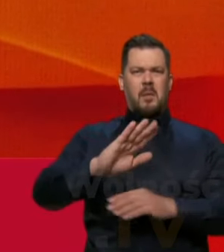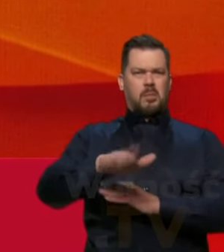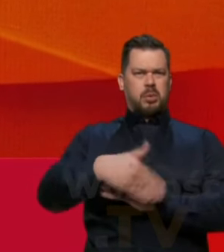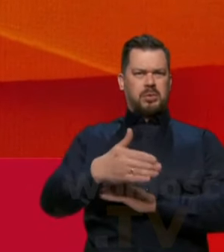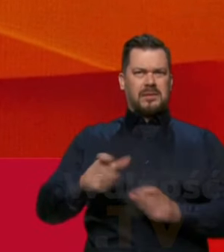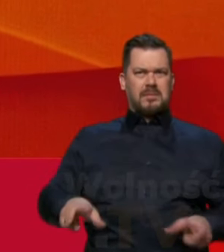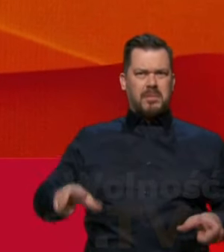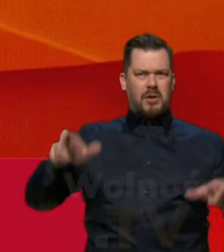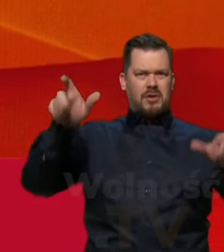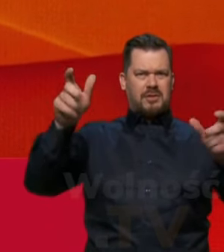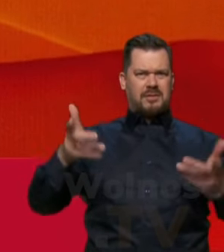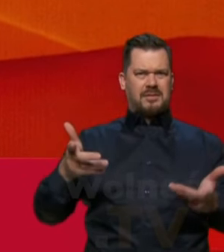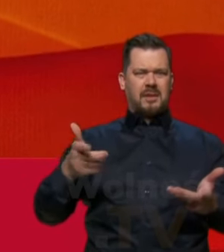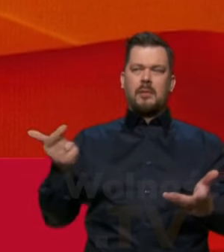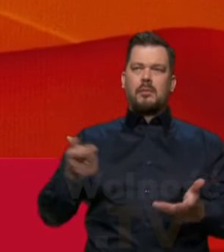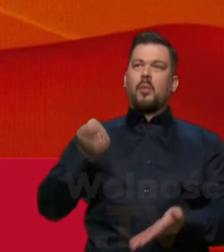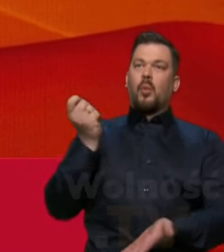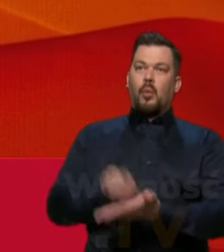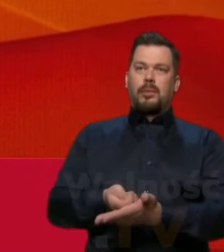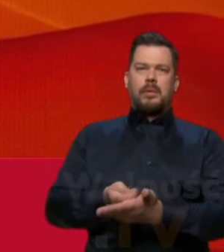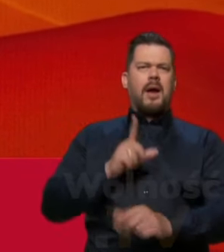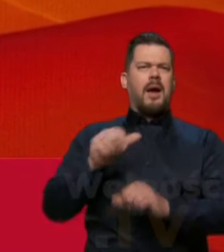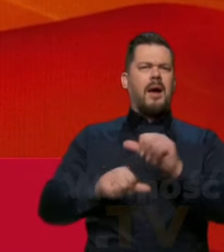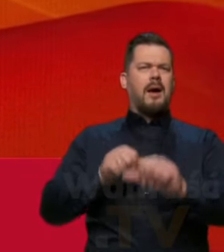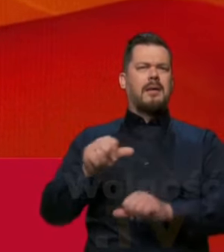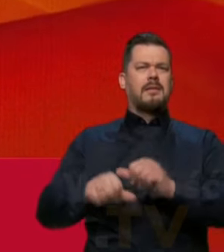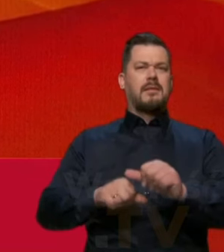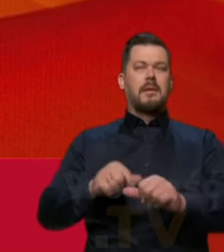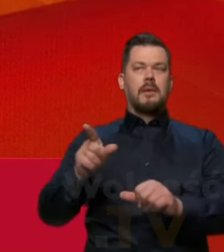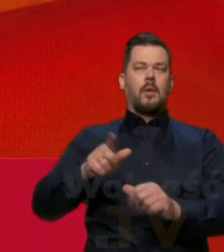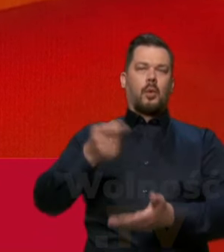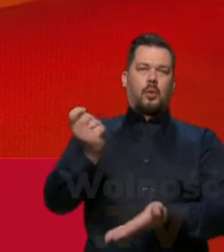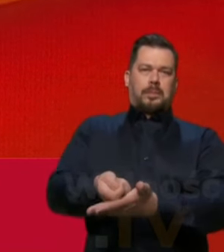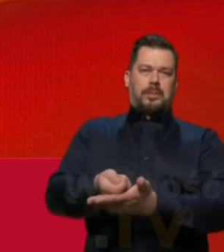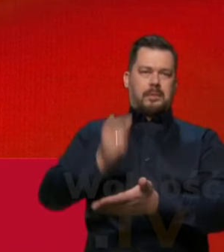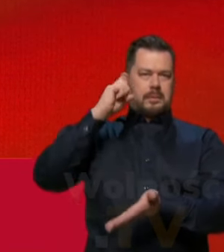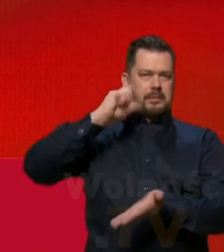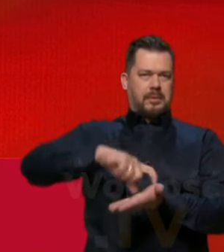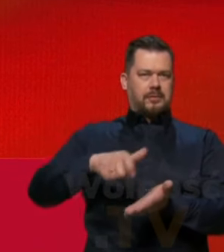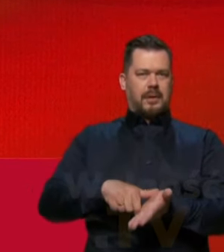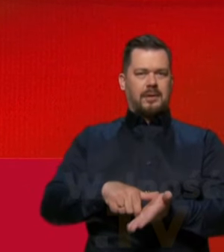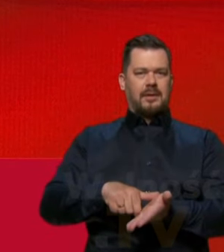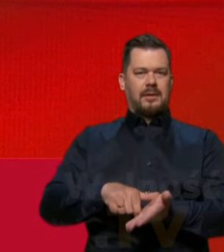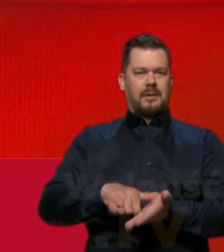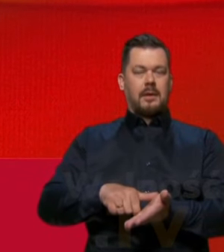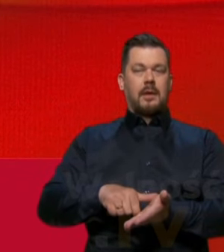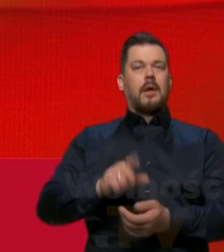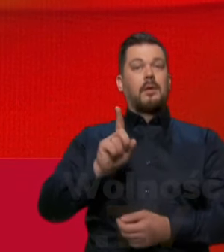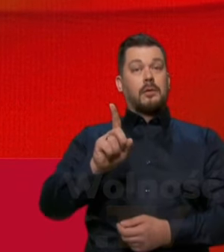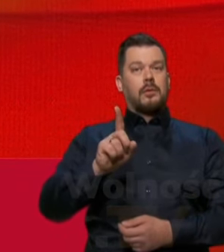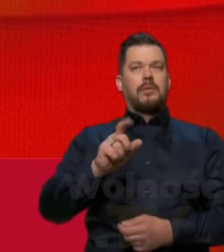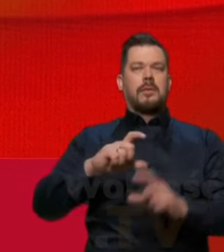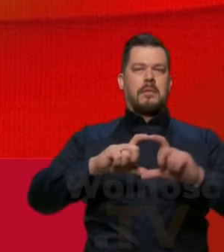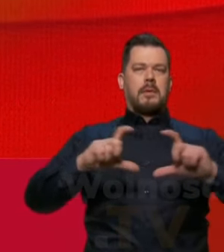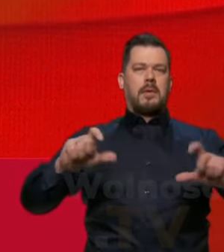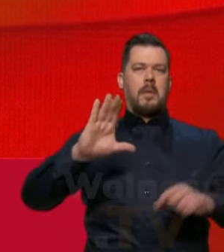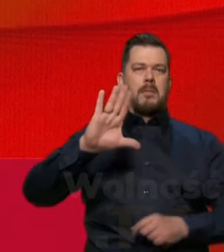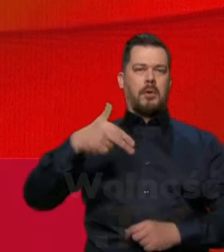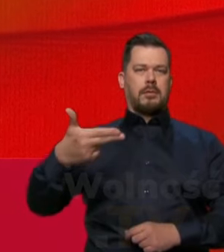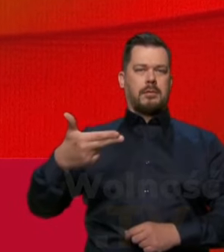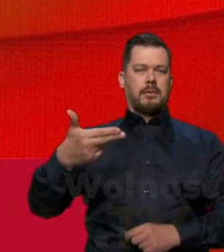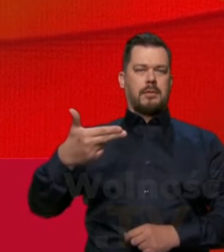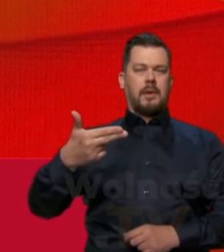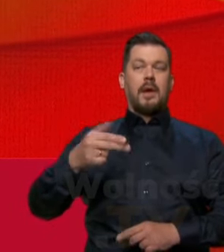wprowadzić program wykupu przez długoletnich najemców ich mieszkań. Musimy wprowadzić, oczywiście za bonifikatą,